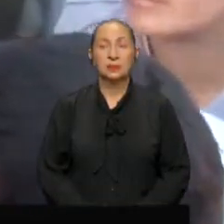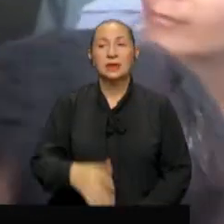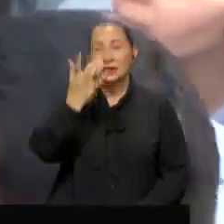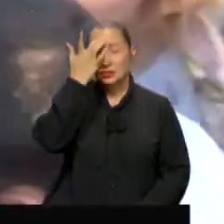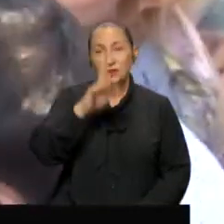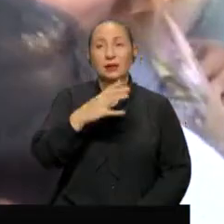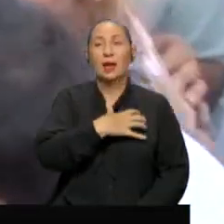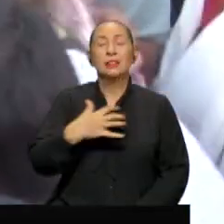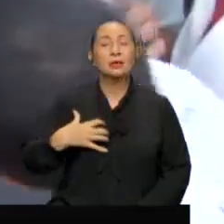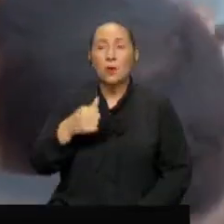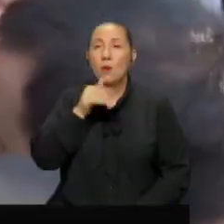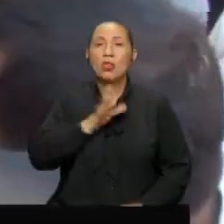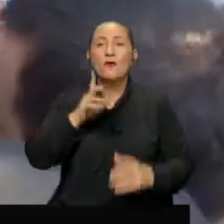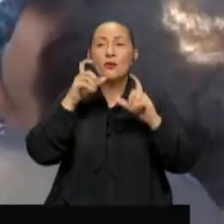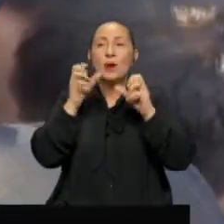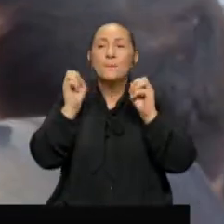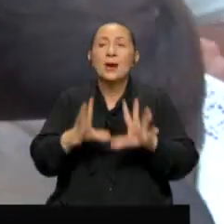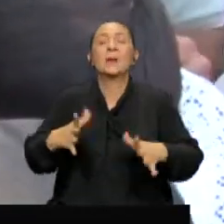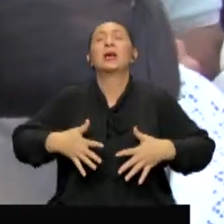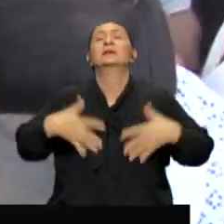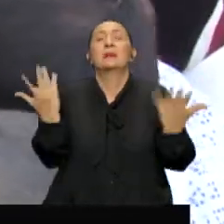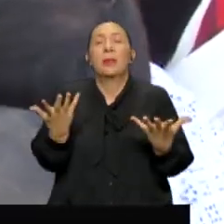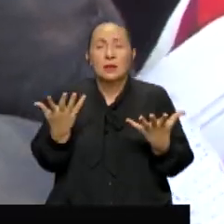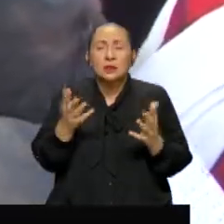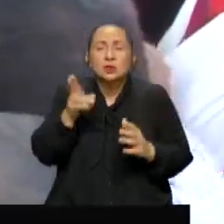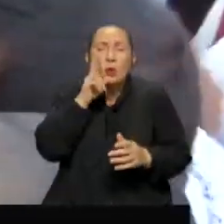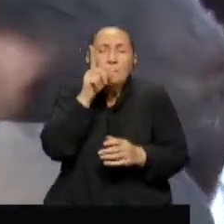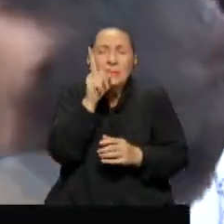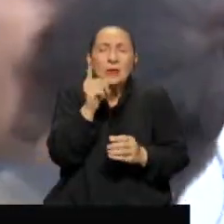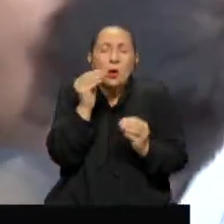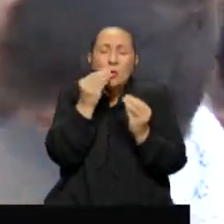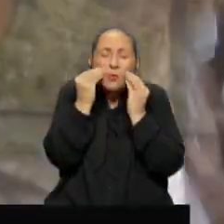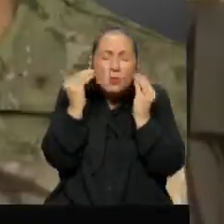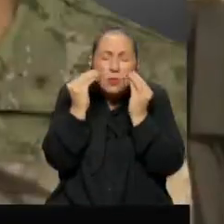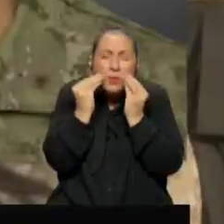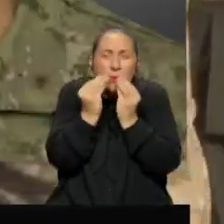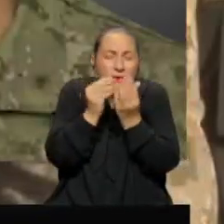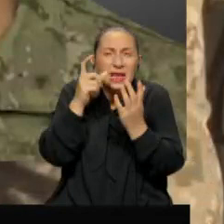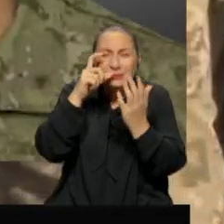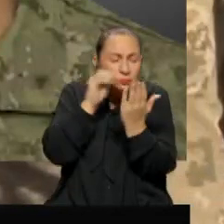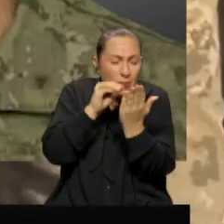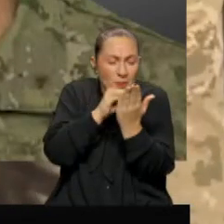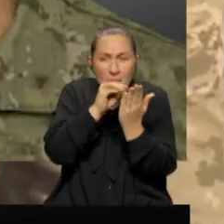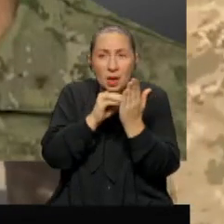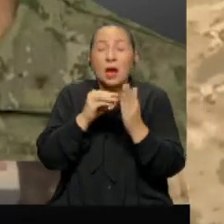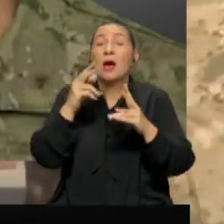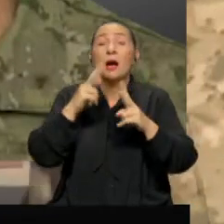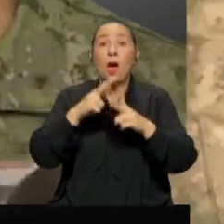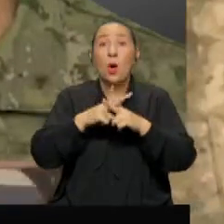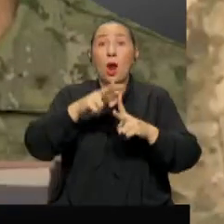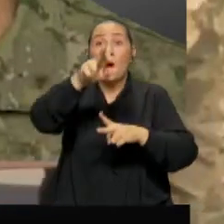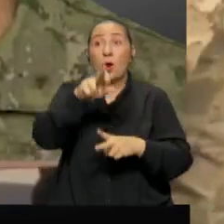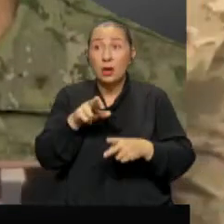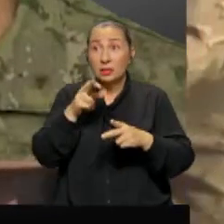Şehit annesi oğlunun fotoğrafını bırakmak istemedi. Son bir kez öptü, kokladı. Teröristlerin karakola roketli